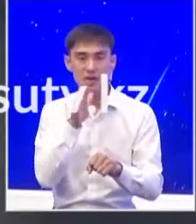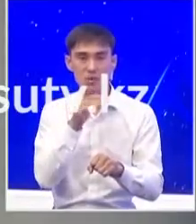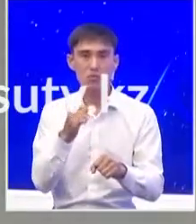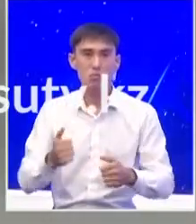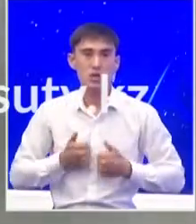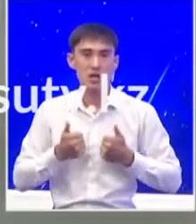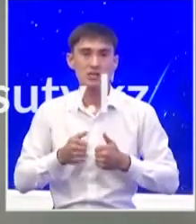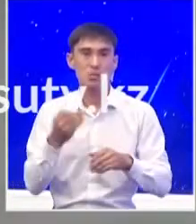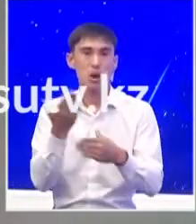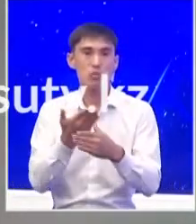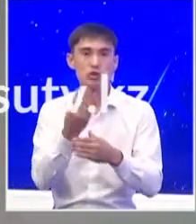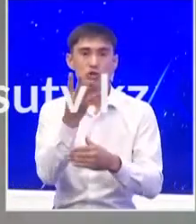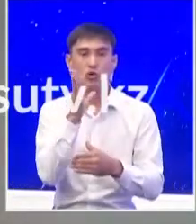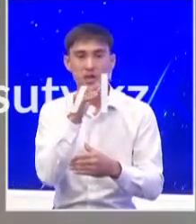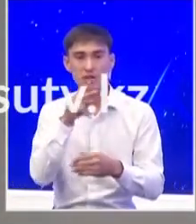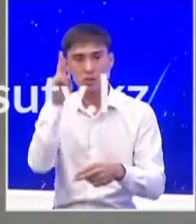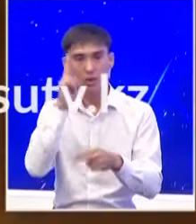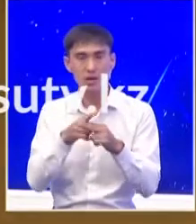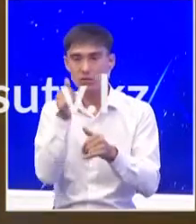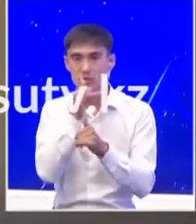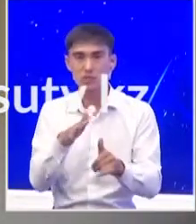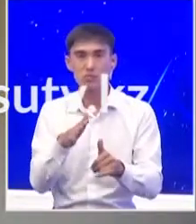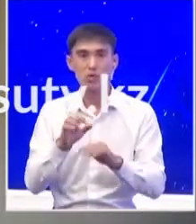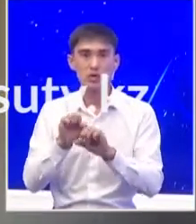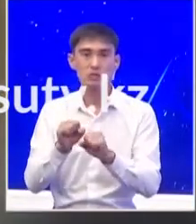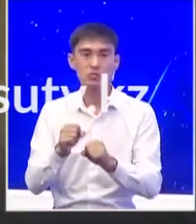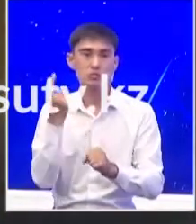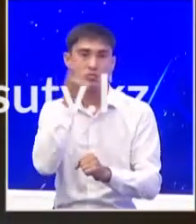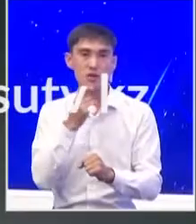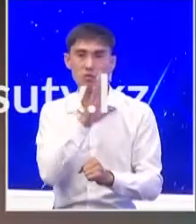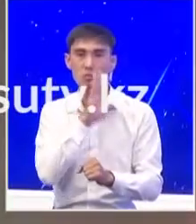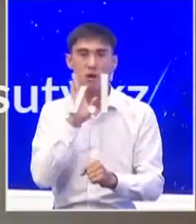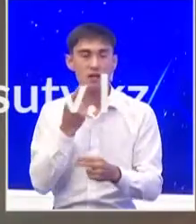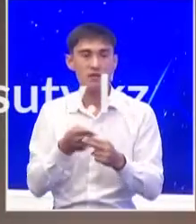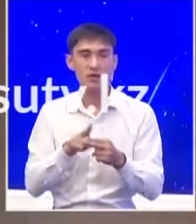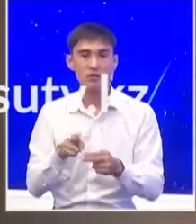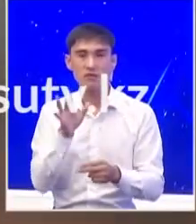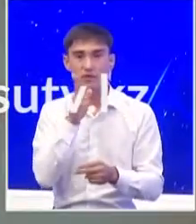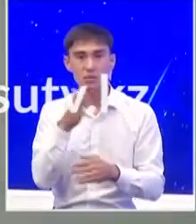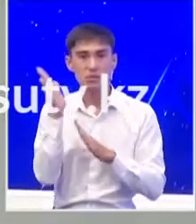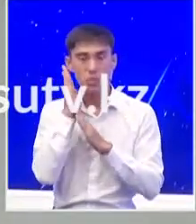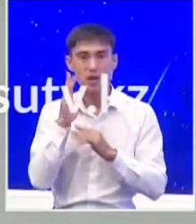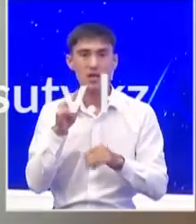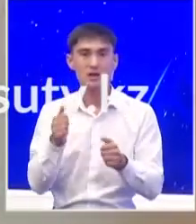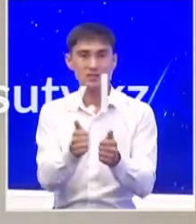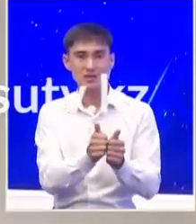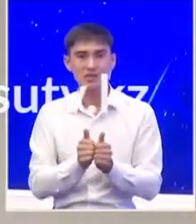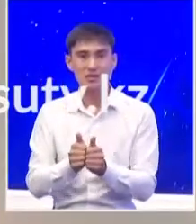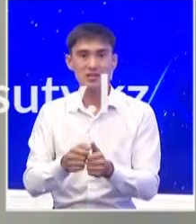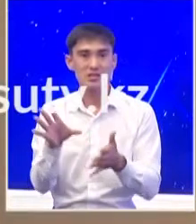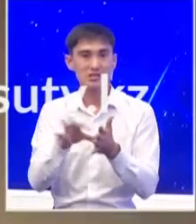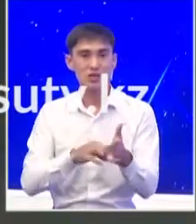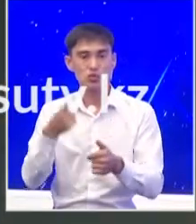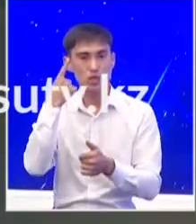четырехлетний брат, но не смог. Не смог он и разбудить нетрезвую мать, которая в это время спала. Соседи неблагополучной семьи